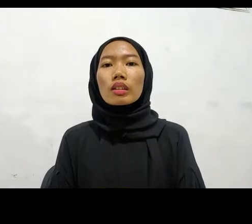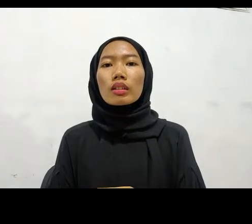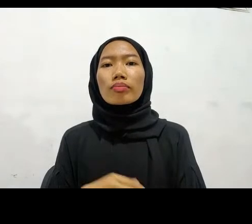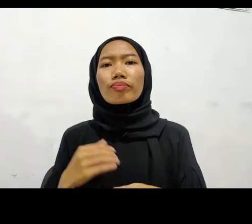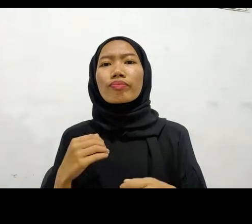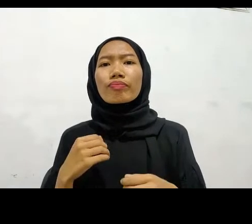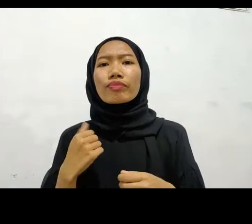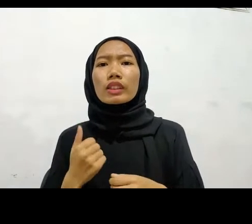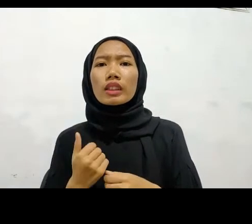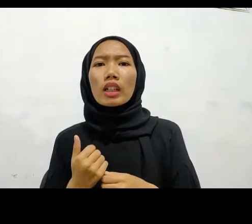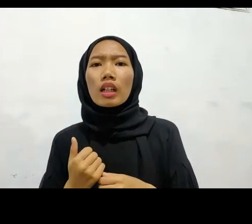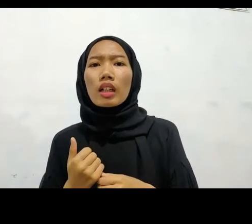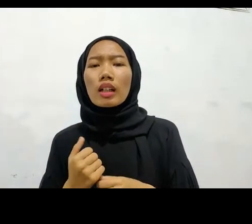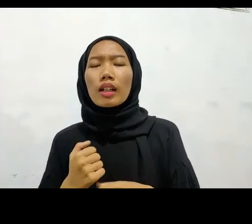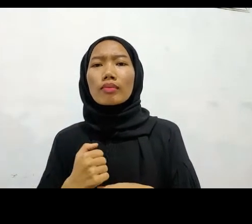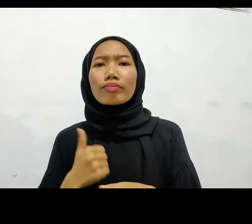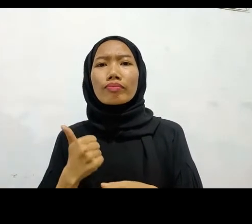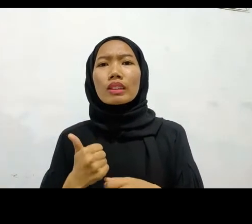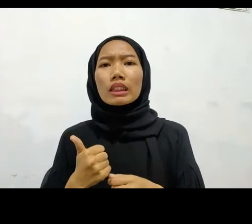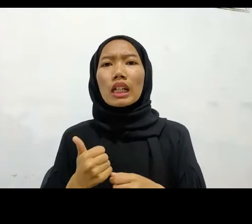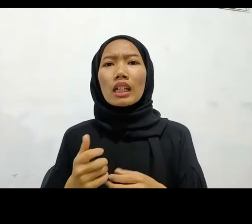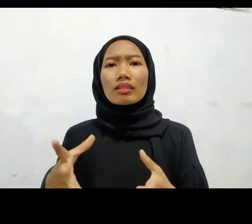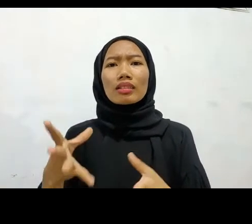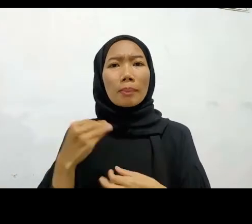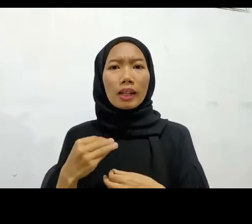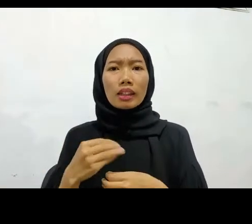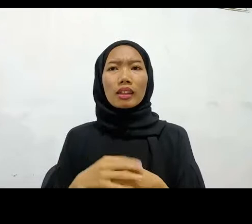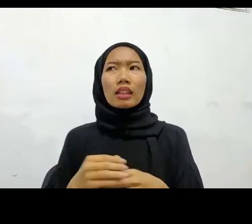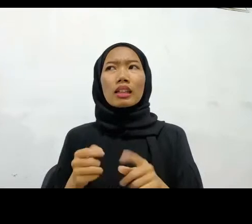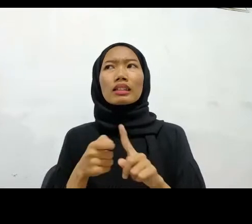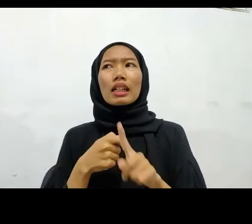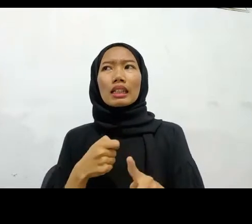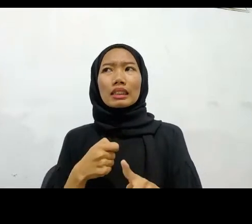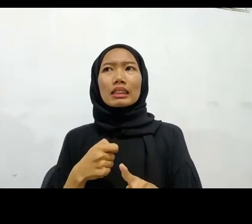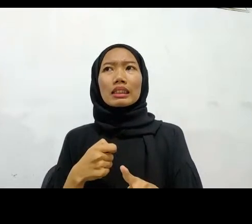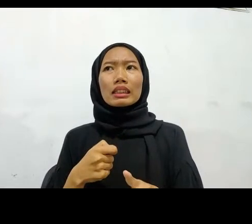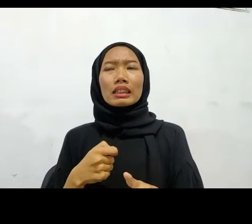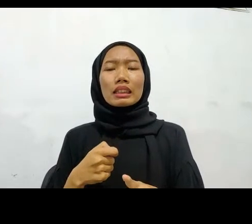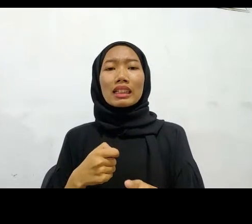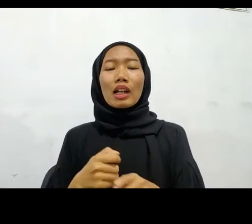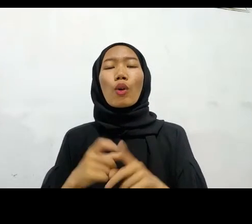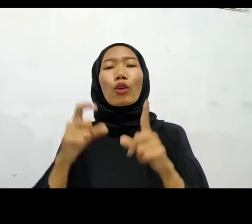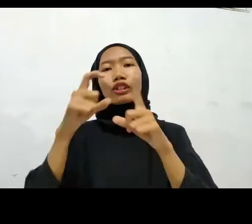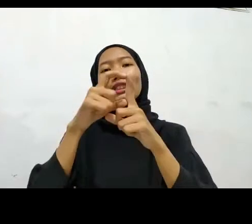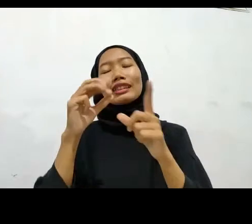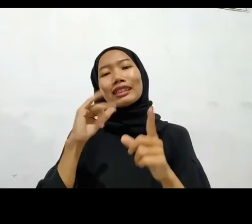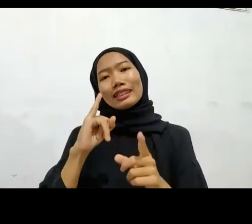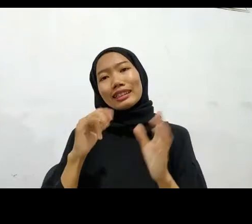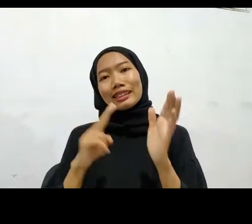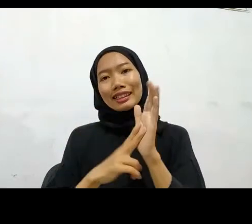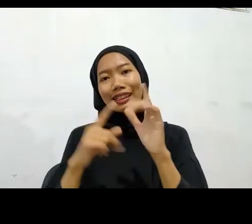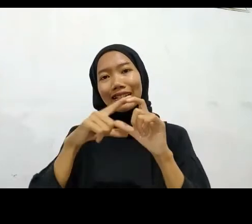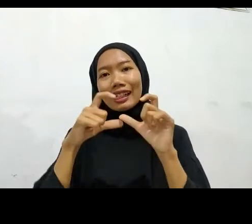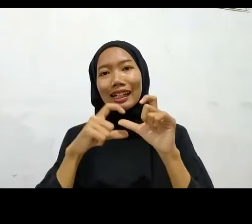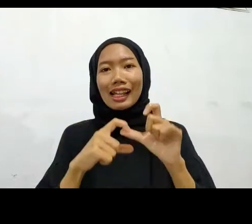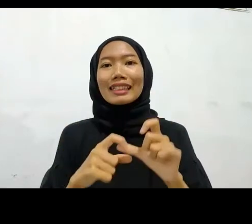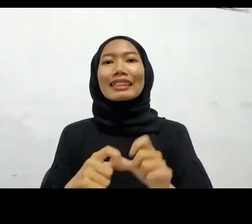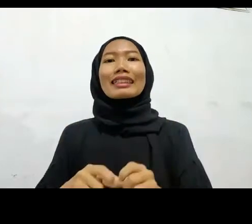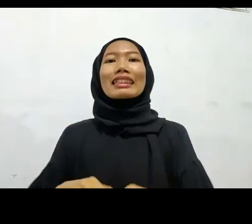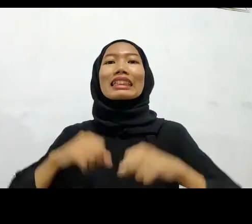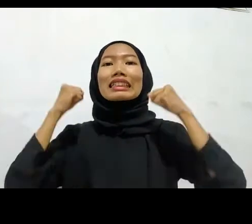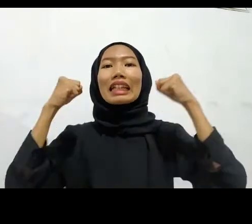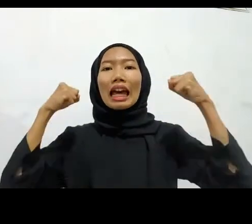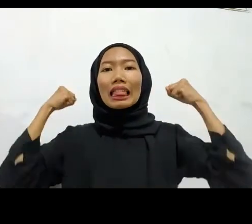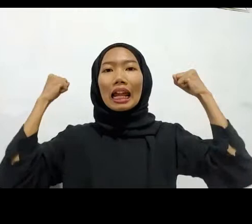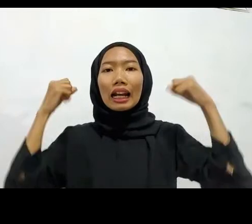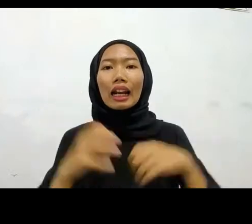diupayakan melalui Dinas Kesehatan. Mungkin seperti itu, apakah bisa? Mungkin Mas Eka Prastama, itu selamat pagi Mas, salam